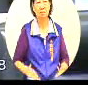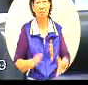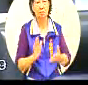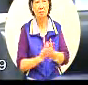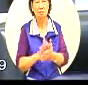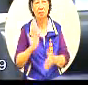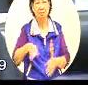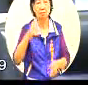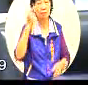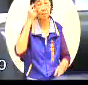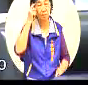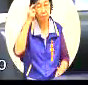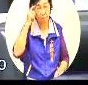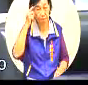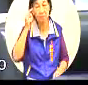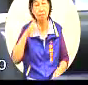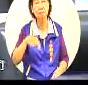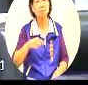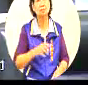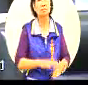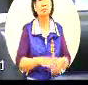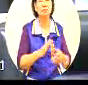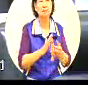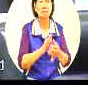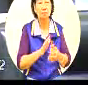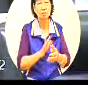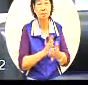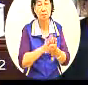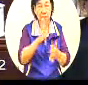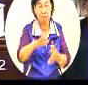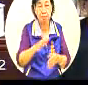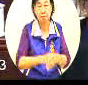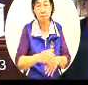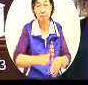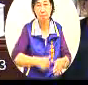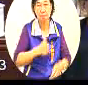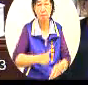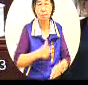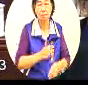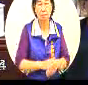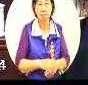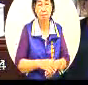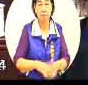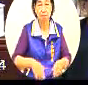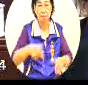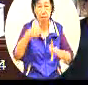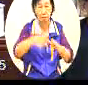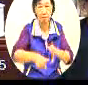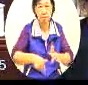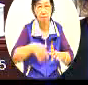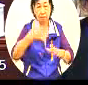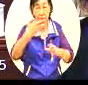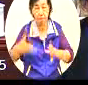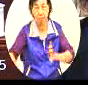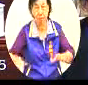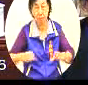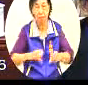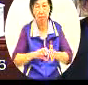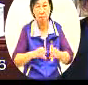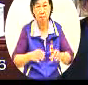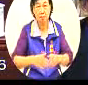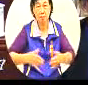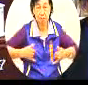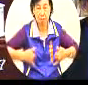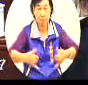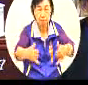合理的现象，那应该来检讨，你干嘛 没有错，这个未来的确到底是下水道的使用跟污水的排放能不能一